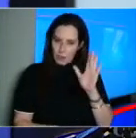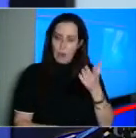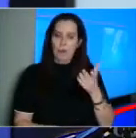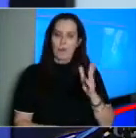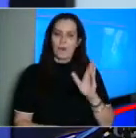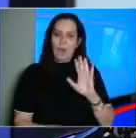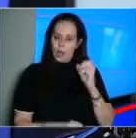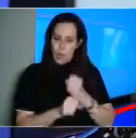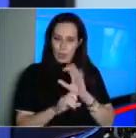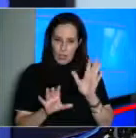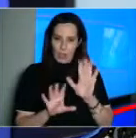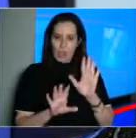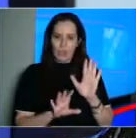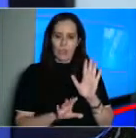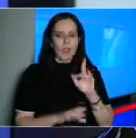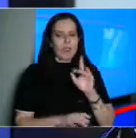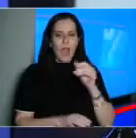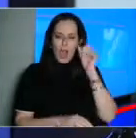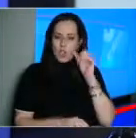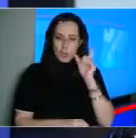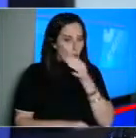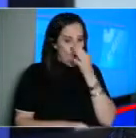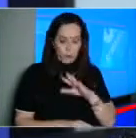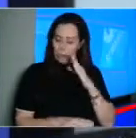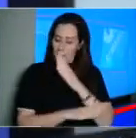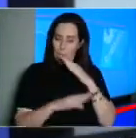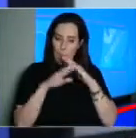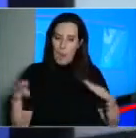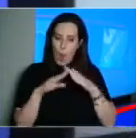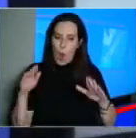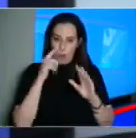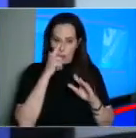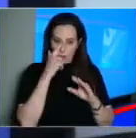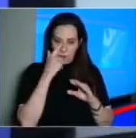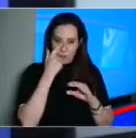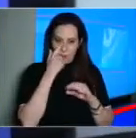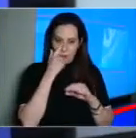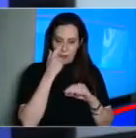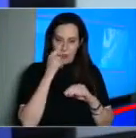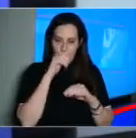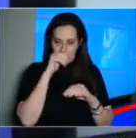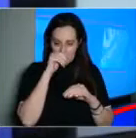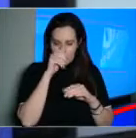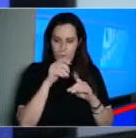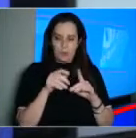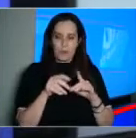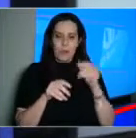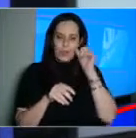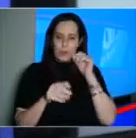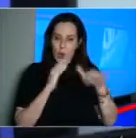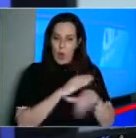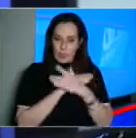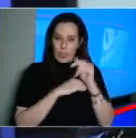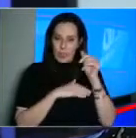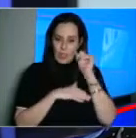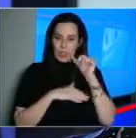לא נעשה ווייט ווש לעניין הזה. האשכנזים לא עוזבים את המעברות. אוקיי. זה, היציאה של האשכנזים, אנחנו קוראים